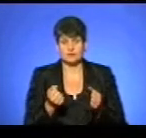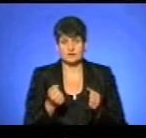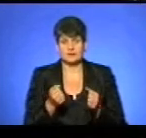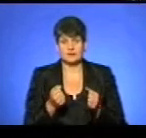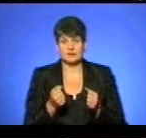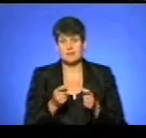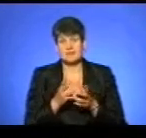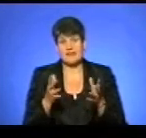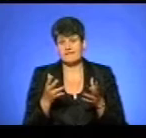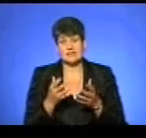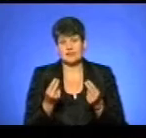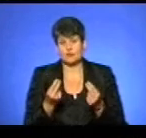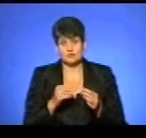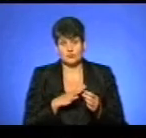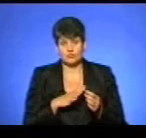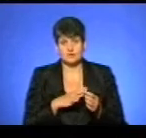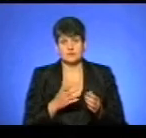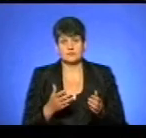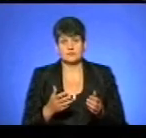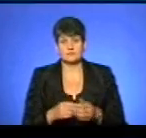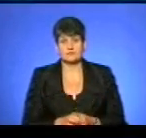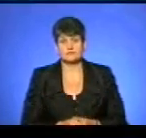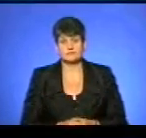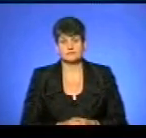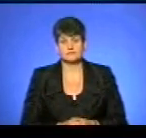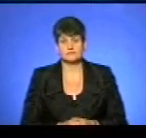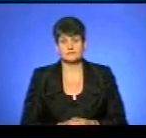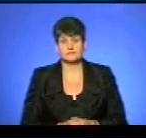невеликі кошти, але все одно навіть і тих не можна було отримати.